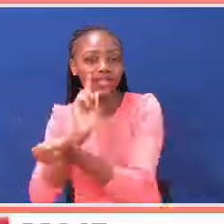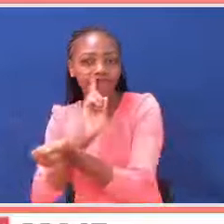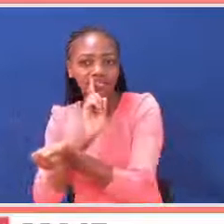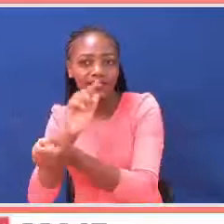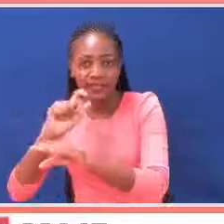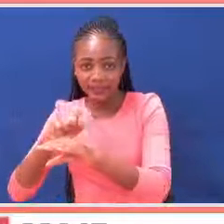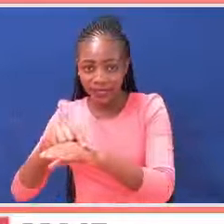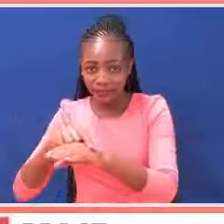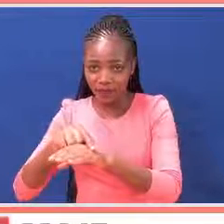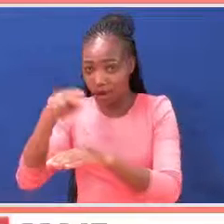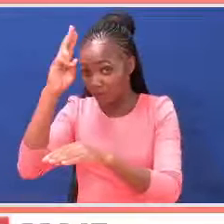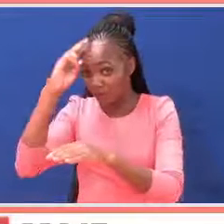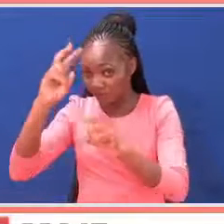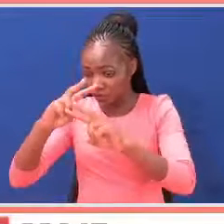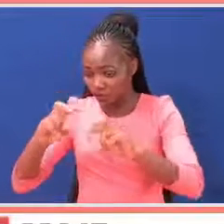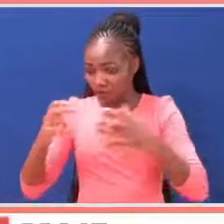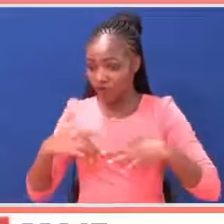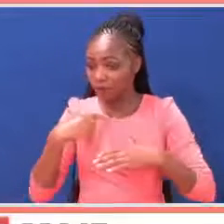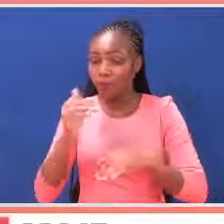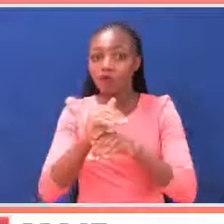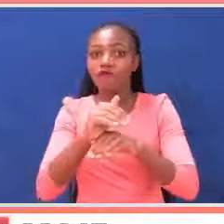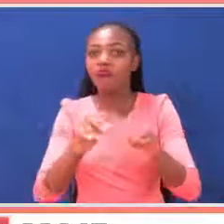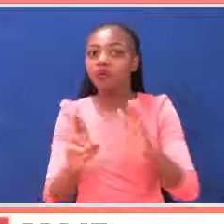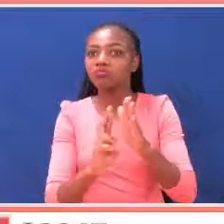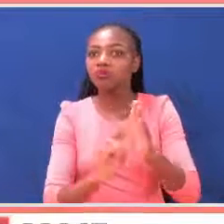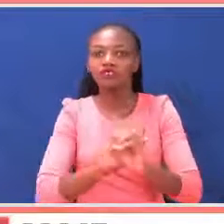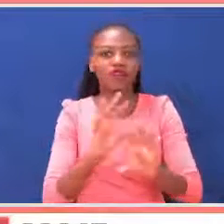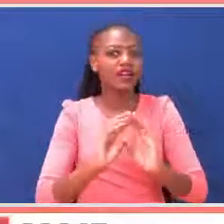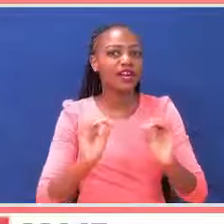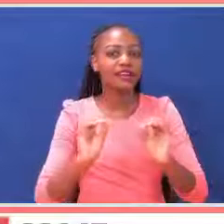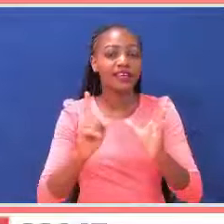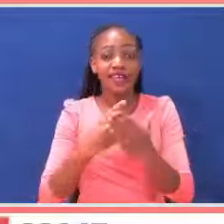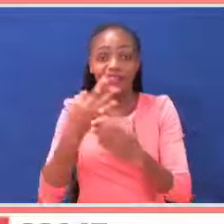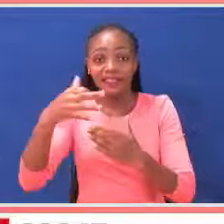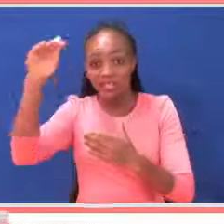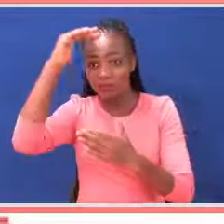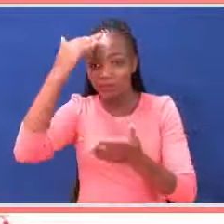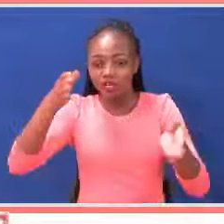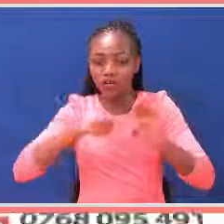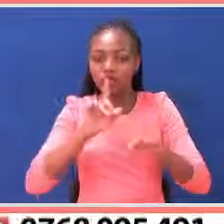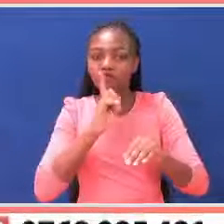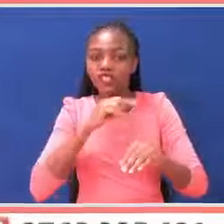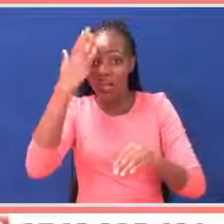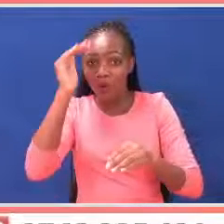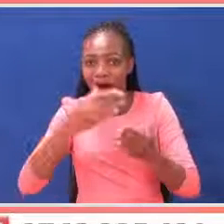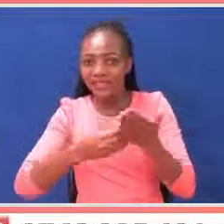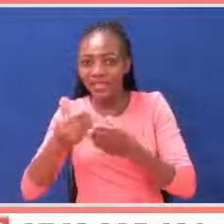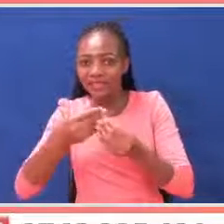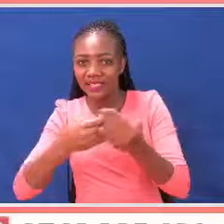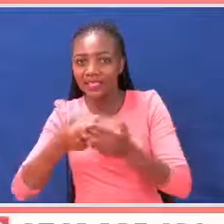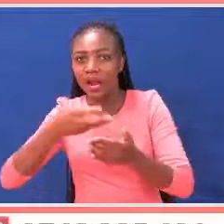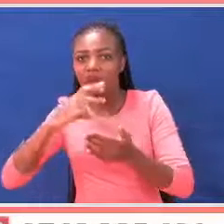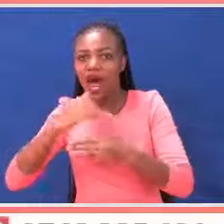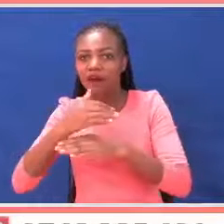ya kuwanasa wanaokiuka masharti ya kuvaa barakoa. Vilabu vitatu pia vikifungwa kwa kuuza vileo baada ya masaa ya